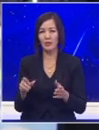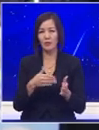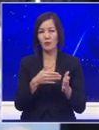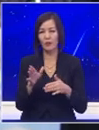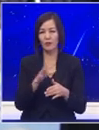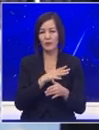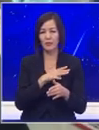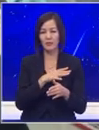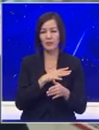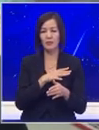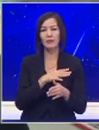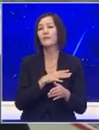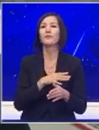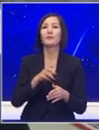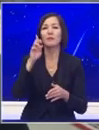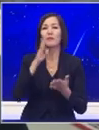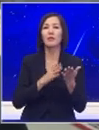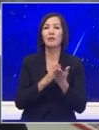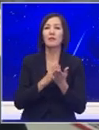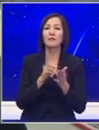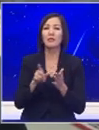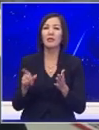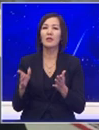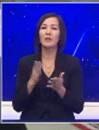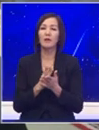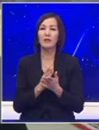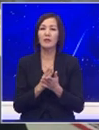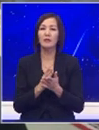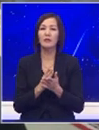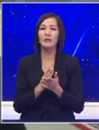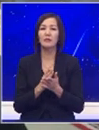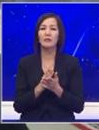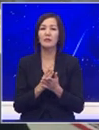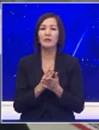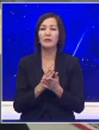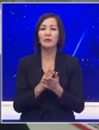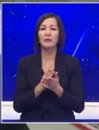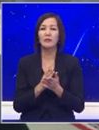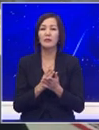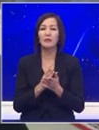тастады. Кандидаттардың ішінде мемлекет қызметкерлері бар, сондай-ақ жаңағы